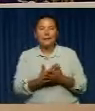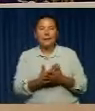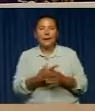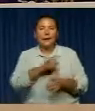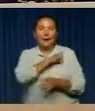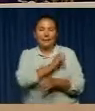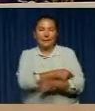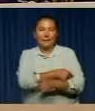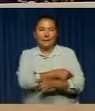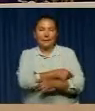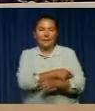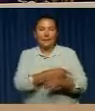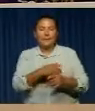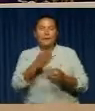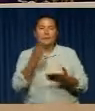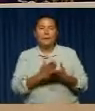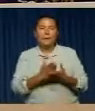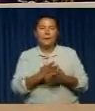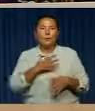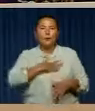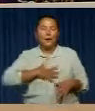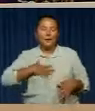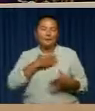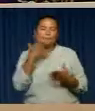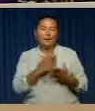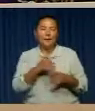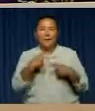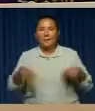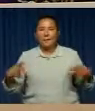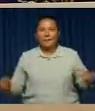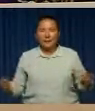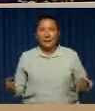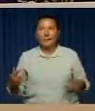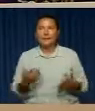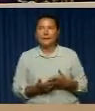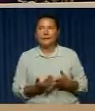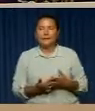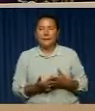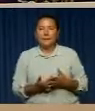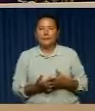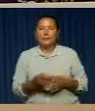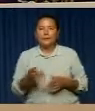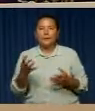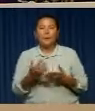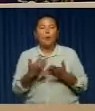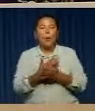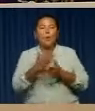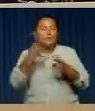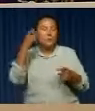қатты дүрбелең бар, уайым бар, әртүрлі кері келіп тұрған ақпарат